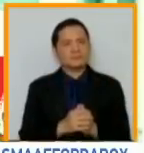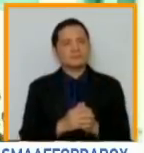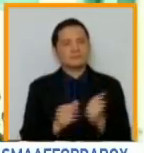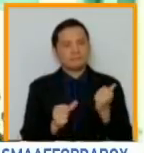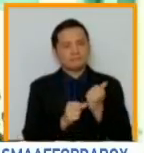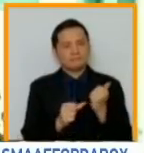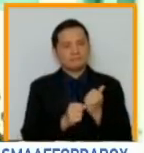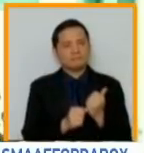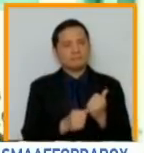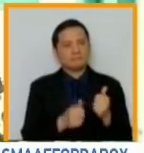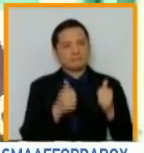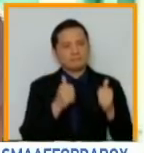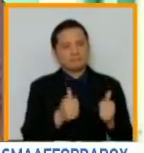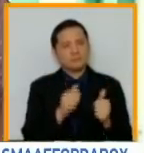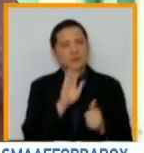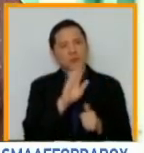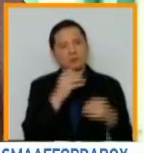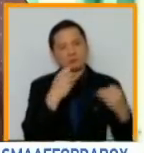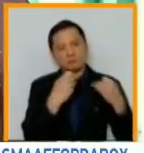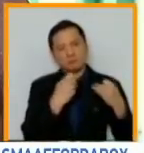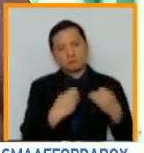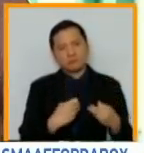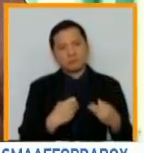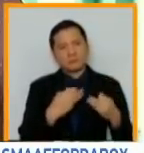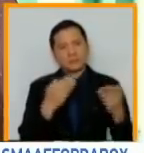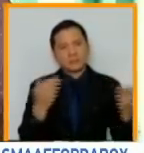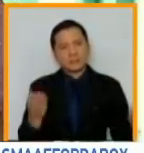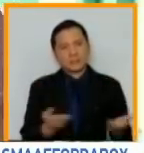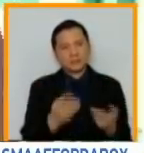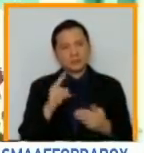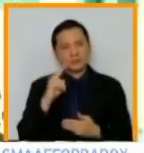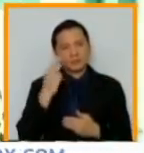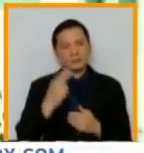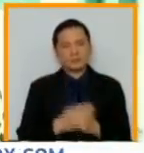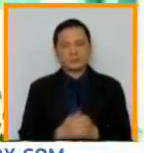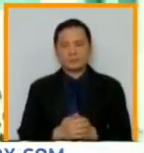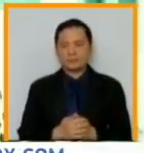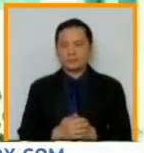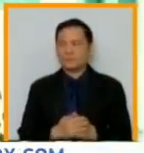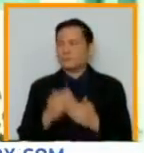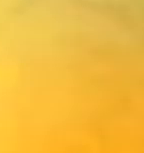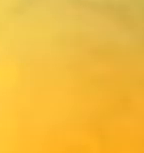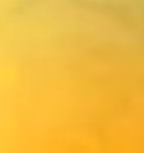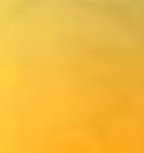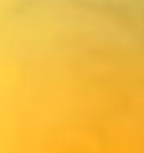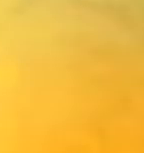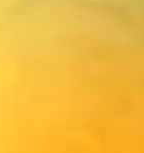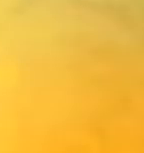namang binigay sa aming oras. Ito po sa unang balita. Maraming salamat din, Miss Connie. Thank you, sir.